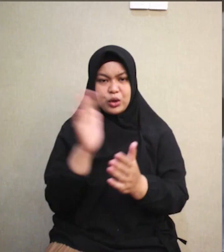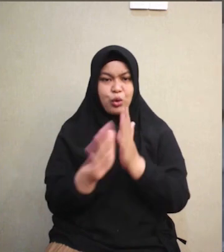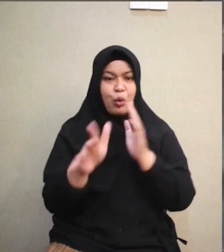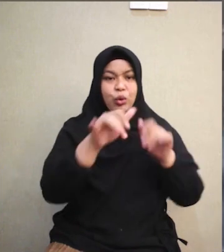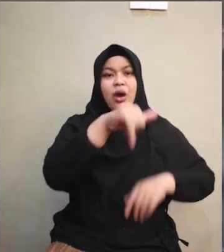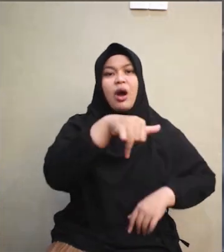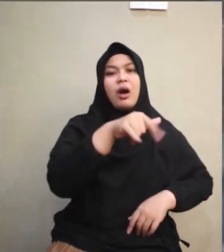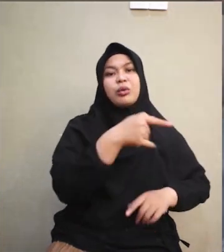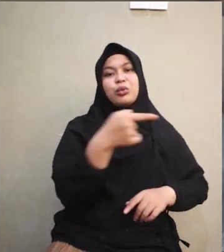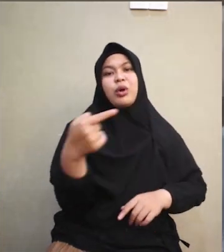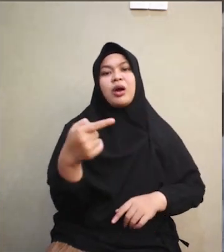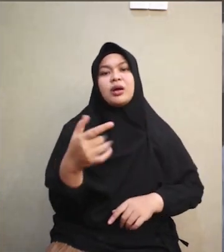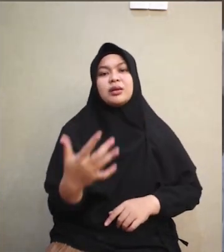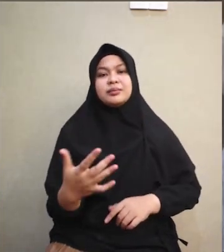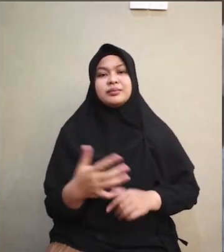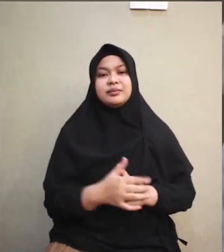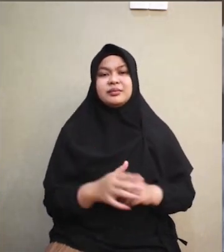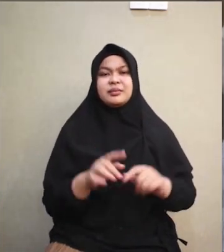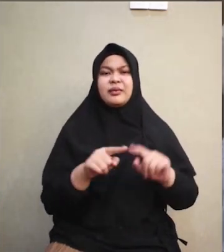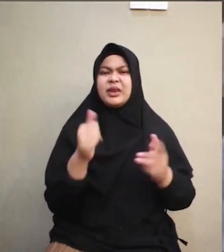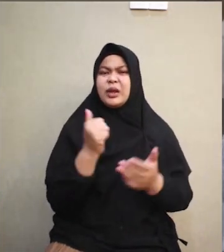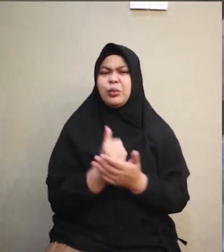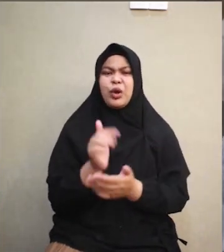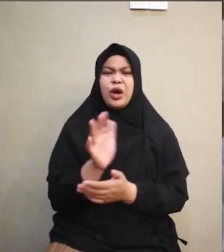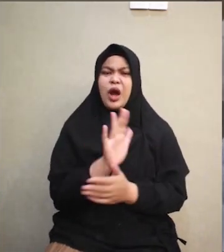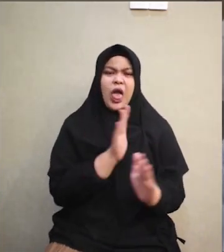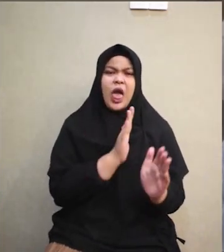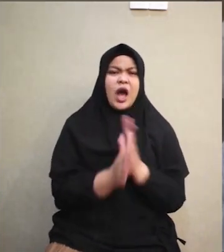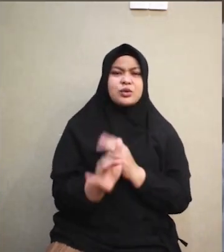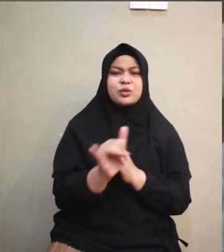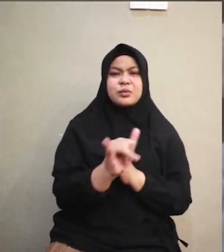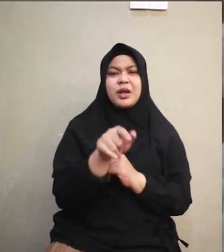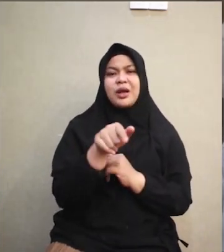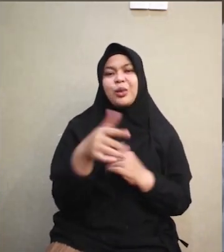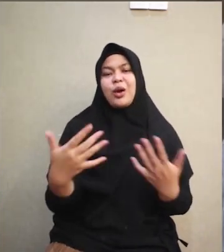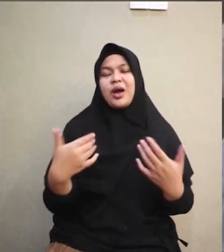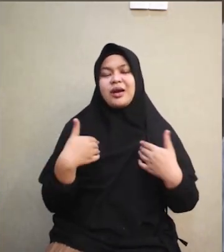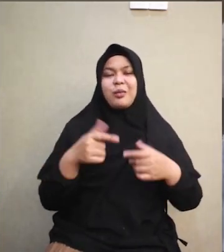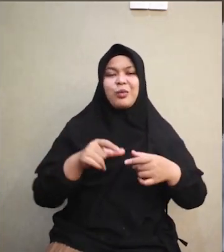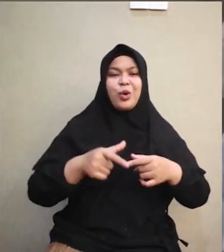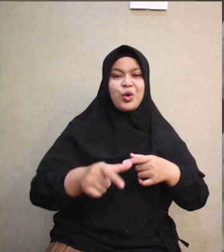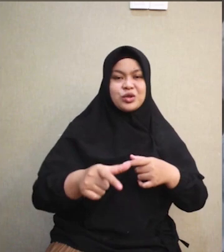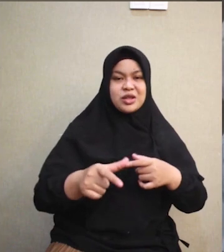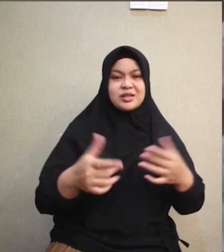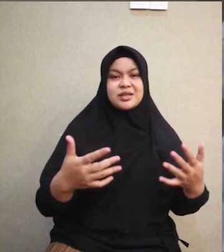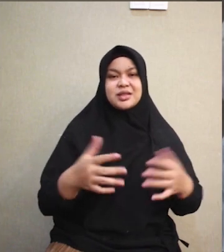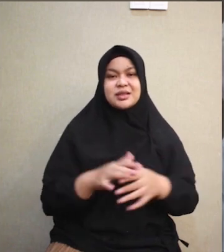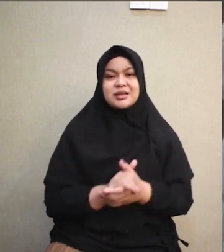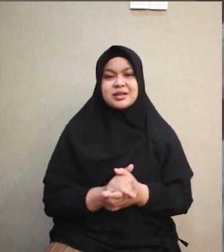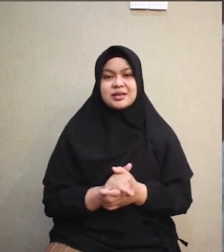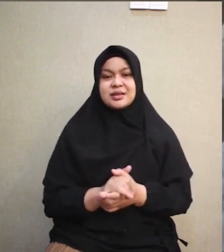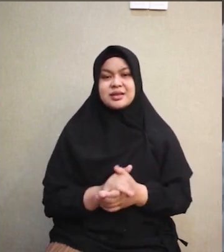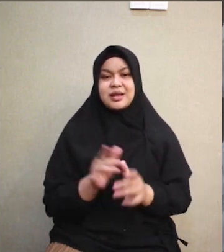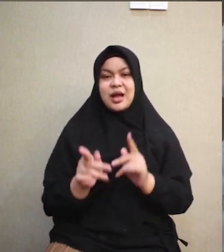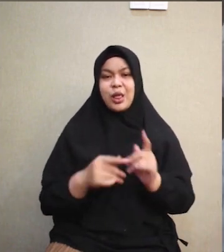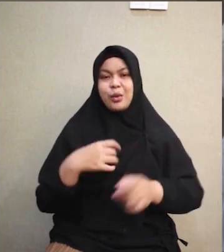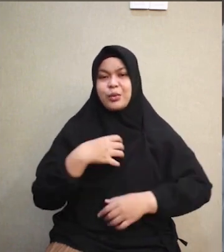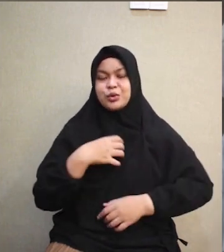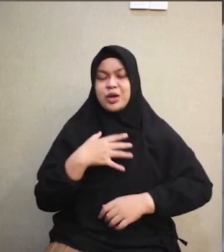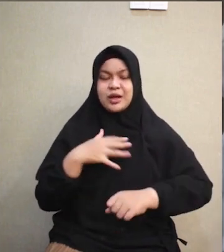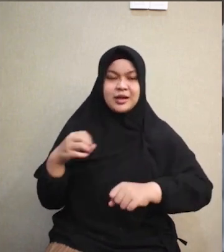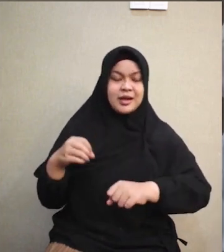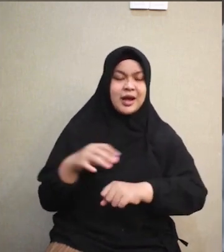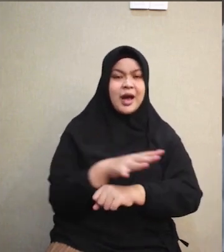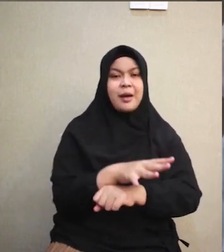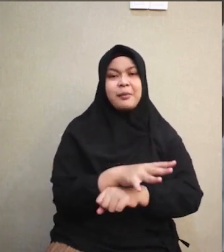Bilangnya iya mengurangi tapi sebetulnya kan tidak tidak langsung seperti itu ada proses yang kemudian ada nah kalau menurut saya dampak